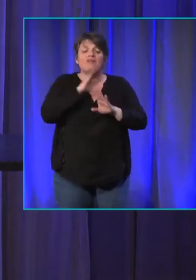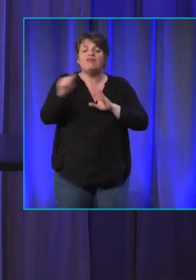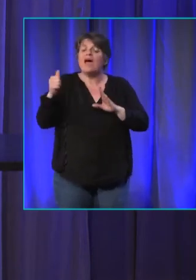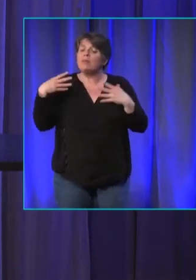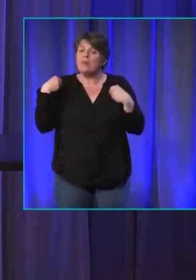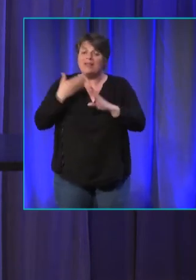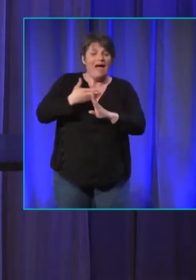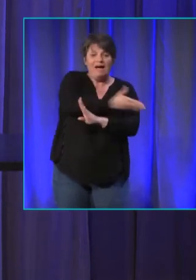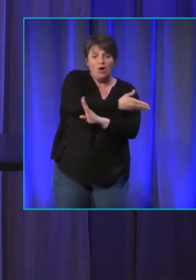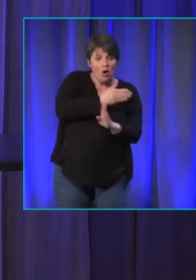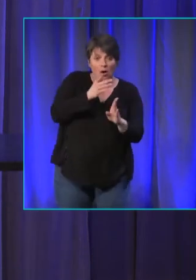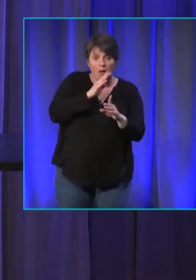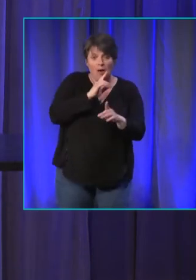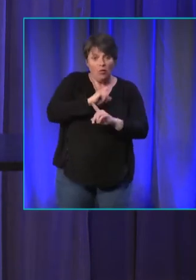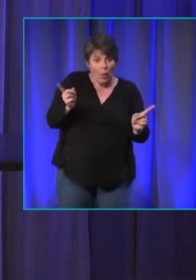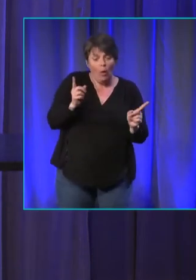puberté